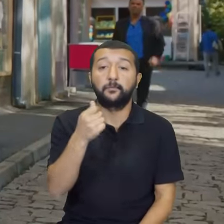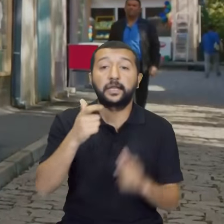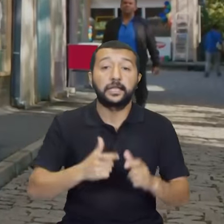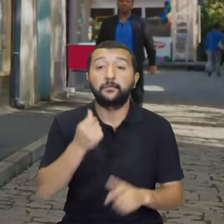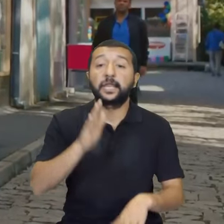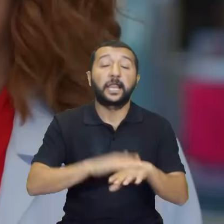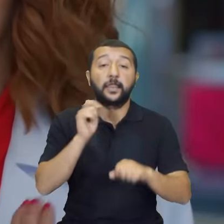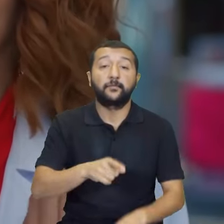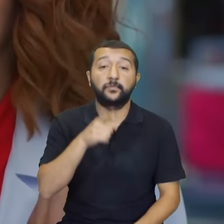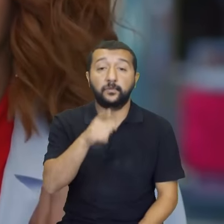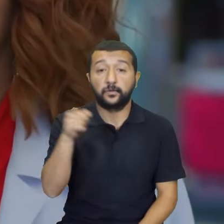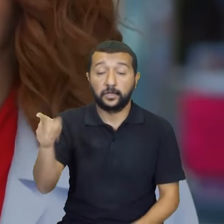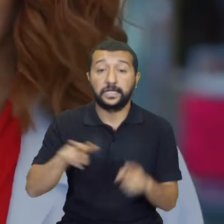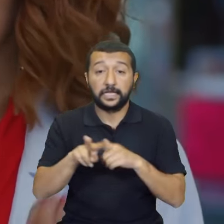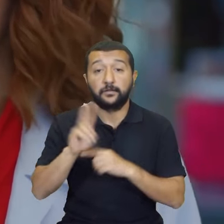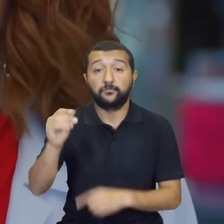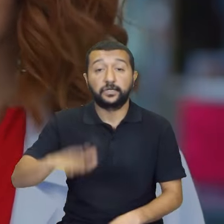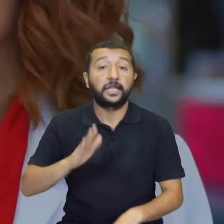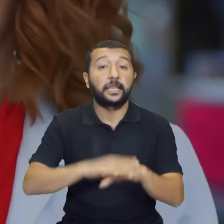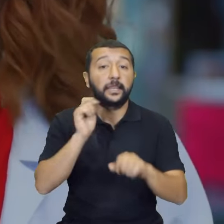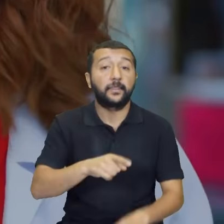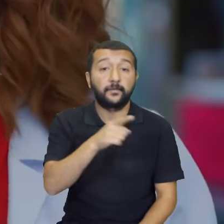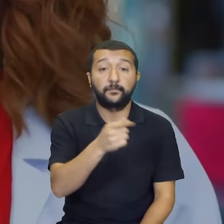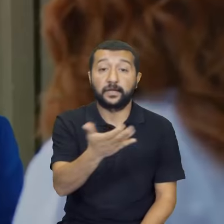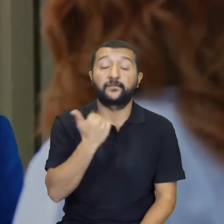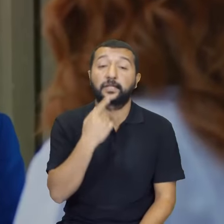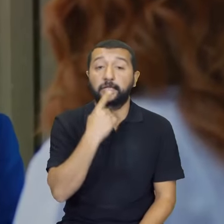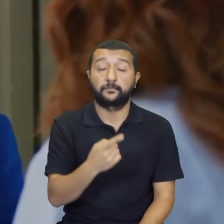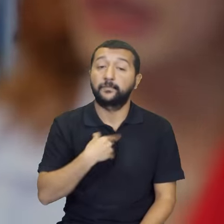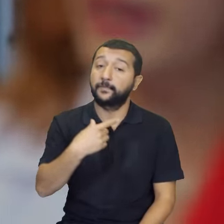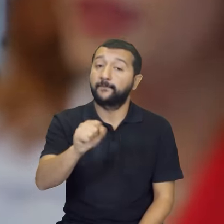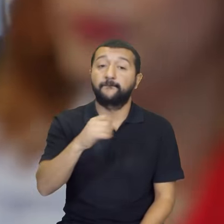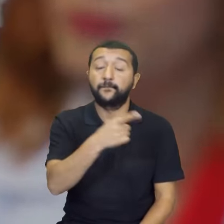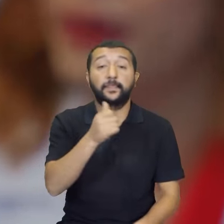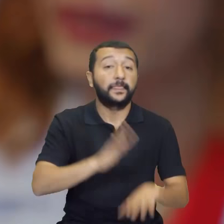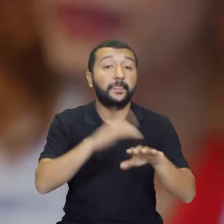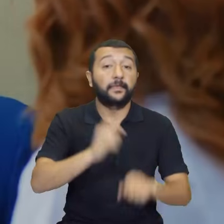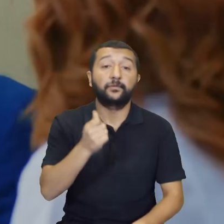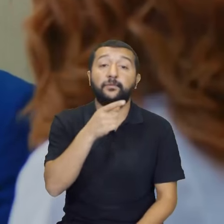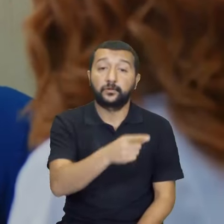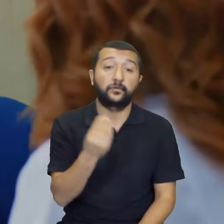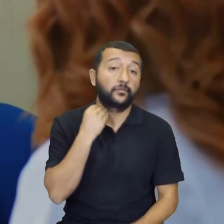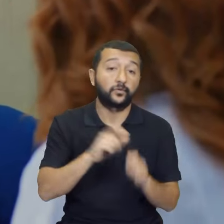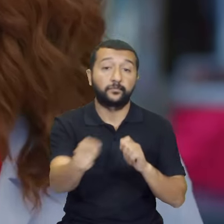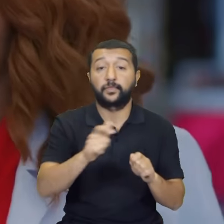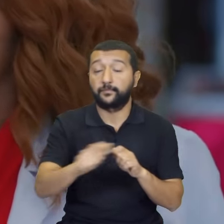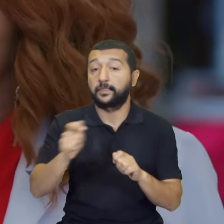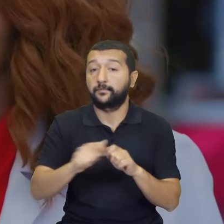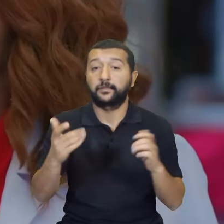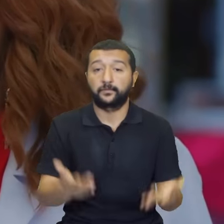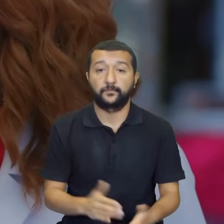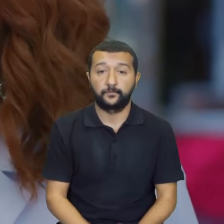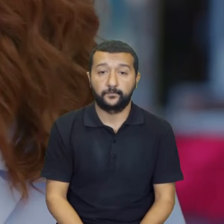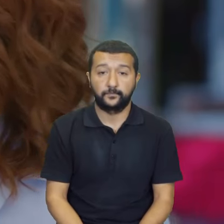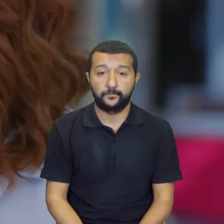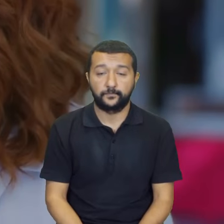para nerede? Ne yaptın parayı? Orada yeğenimin parası var. Ne yaptın? Parayı ver. Veremem. Ya ne yaptın parayı? Borçlara dağıttım. İlyas